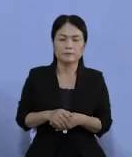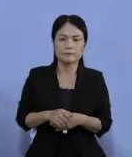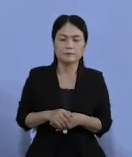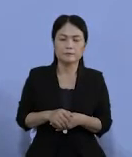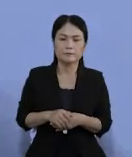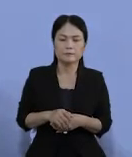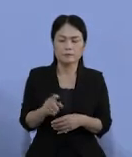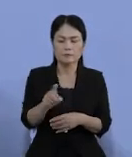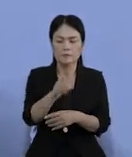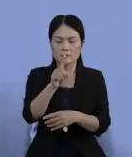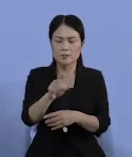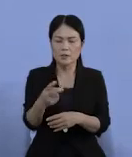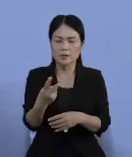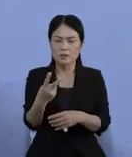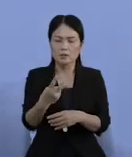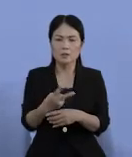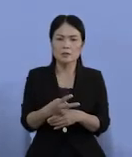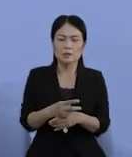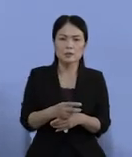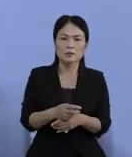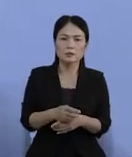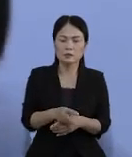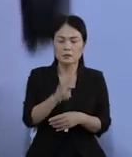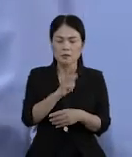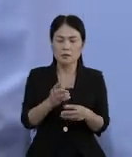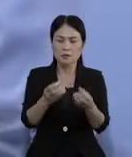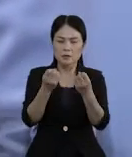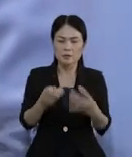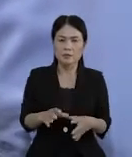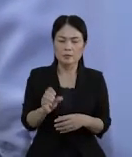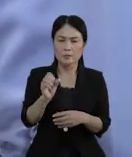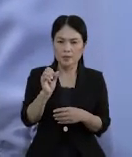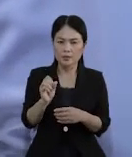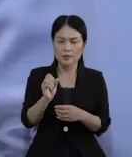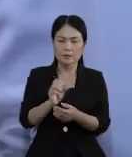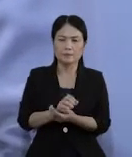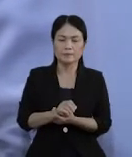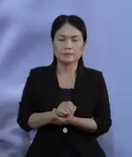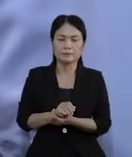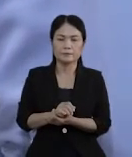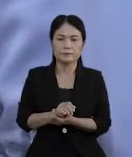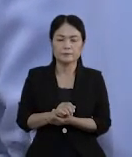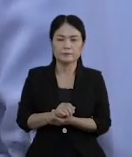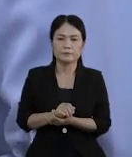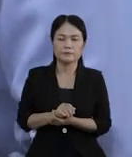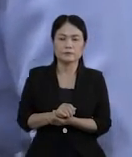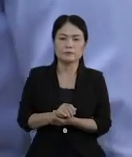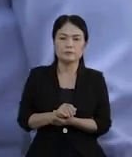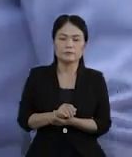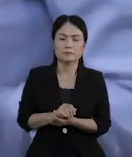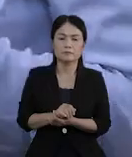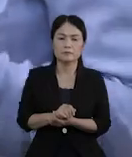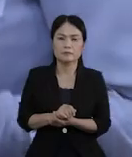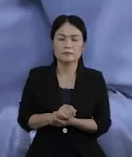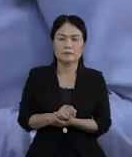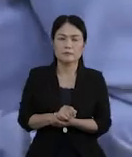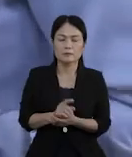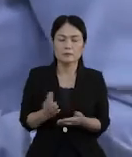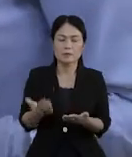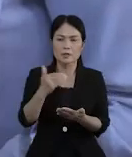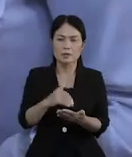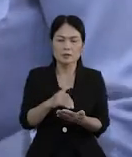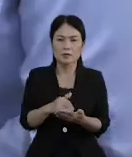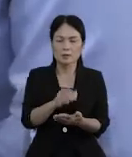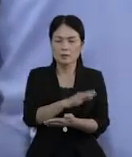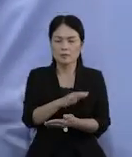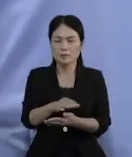Xong tôi nói, ta cầm bông tiền bì, miên tức bồn mán lịt. Chà, chẳng, tư mà đón tiết.